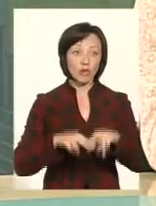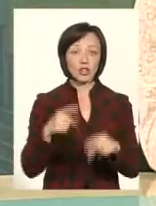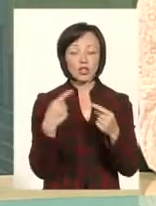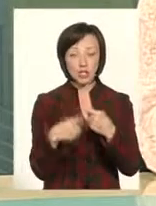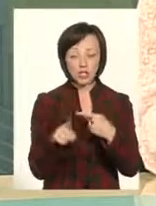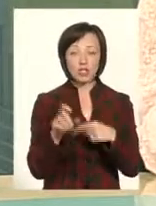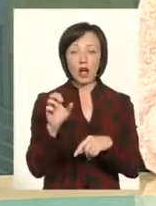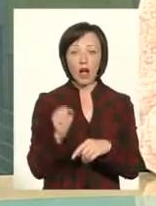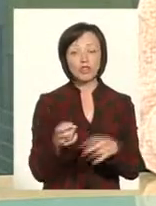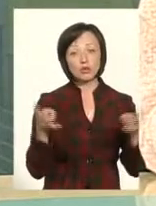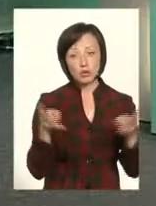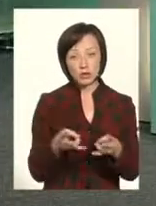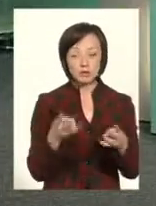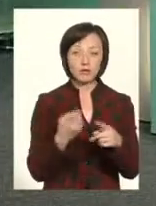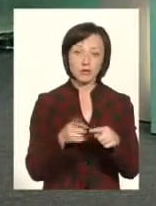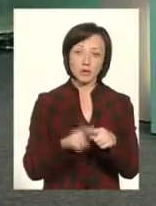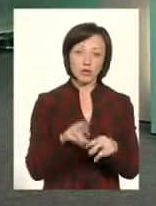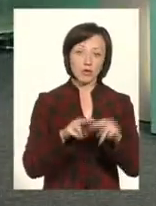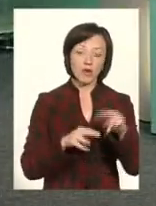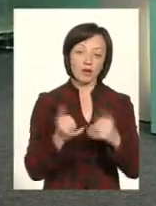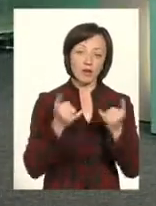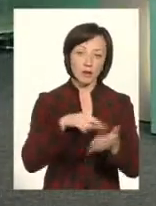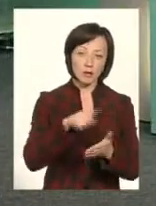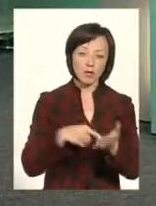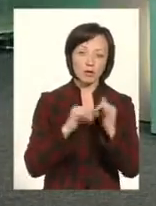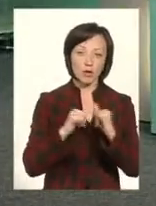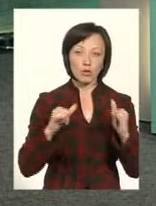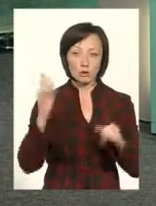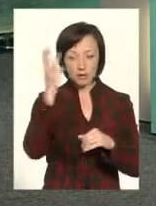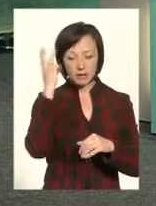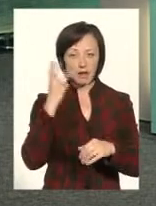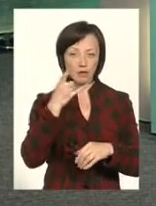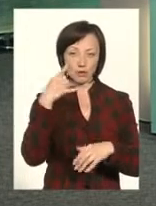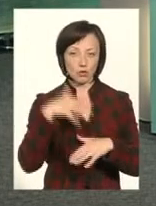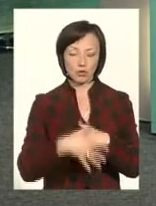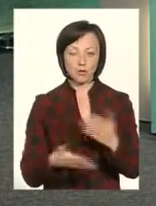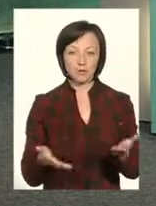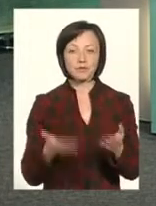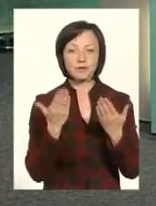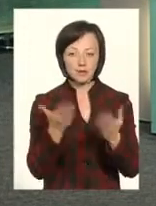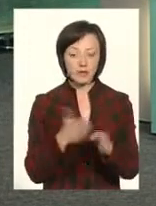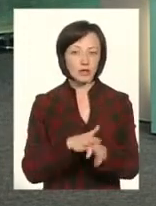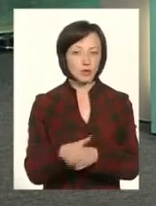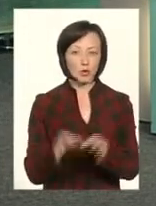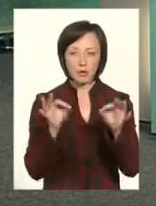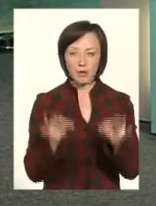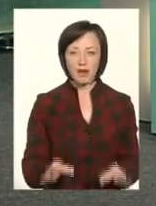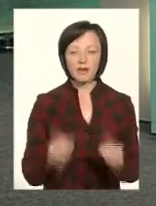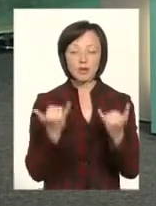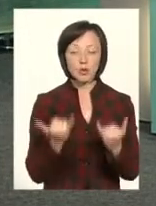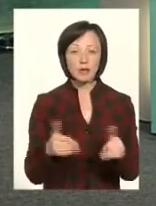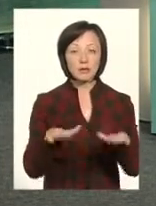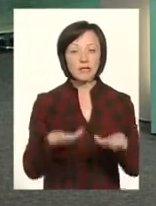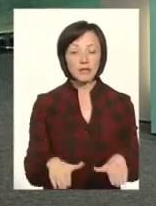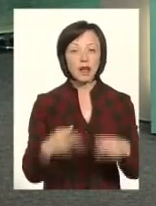щось інше, а чи доцільно його будувати для міста, для розвитку обласного центру, не зрозуміло. Ви абсолютно праві. І сьогодні ті